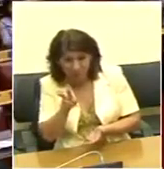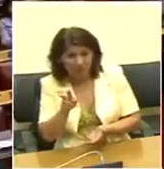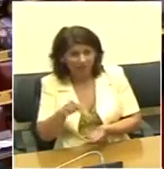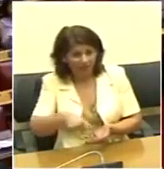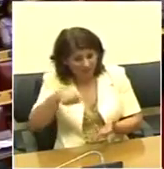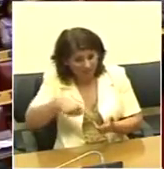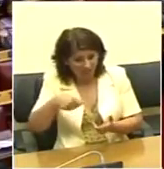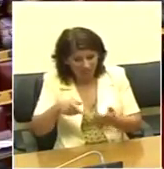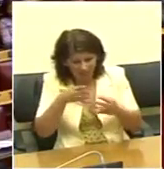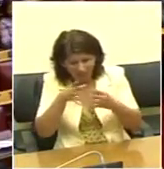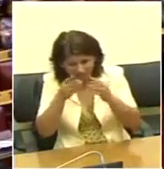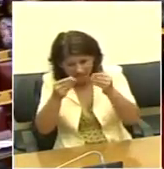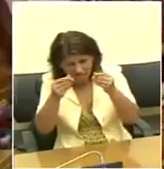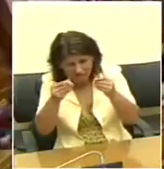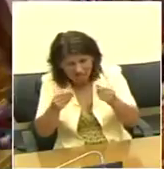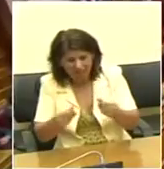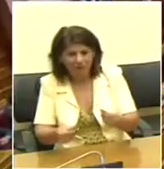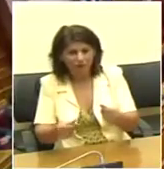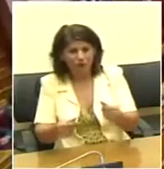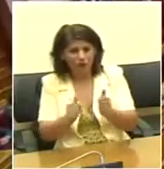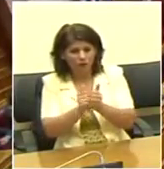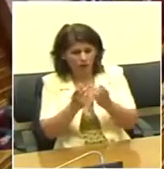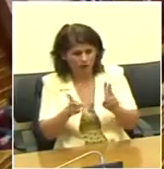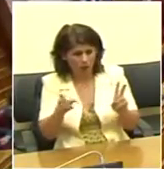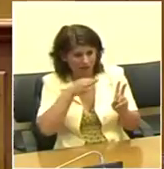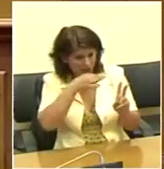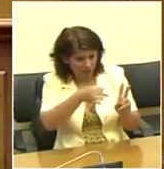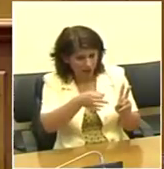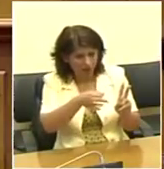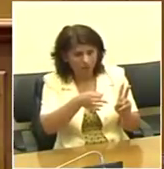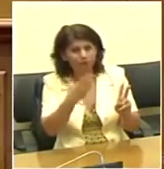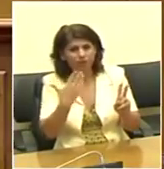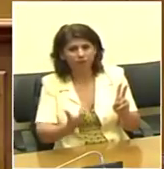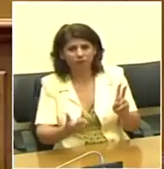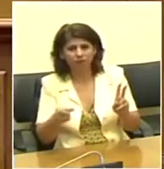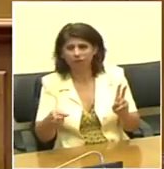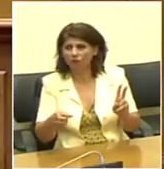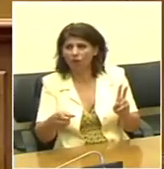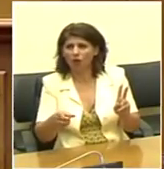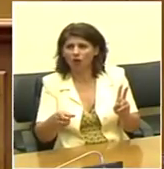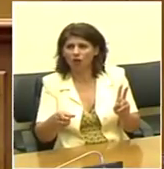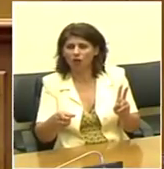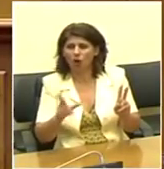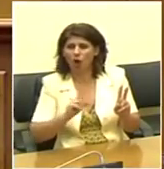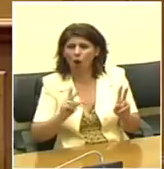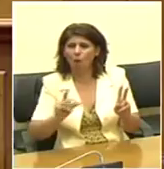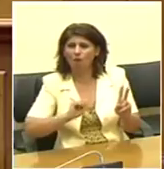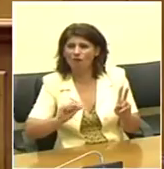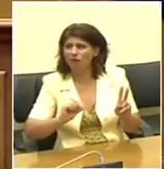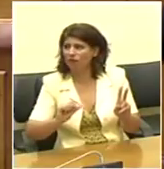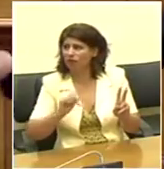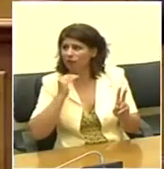Γιατί βλέπουμε ότι αντί για το φιλελευθερισμό υπάρχει ομοφοβία που δεν μπορεί να υποστηρίξει